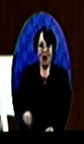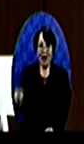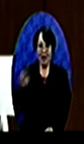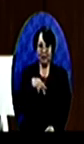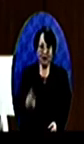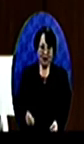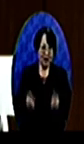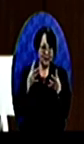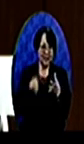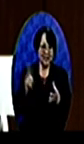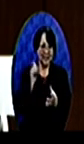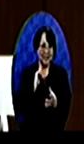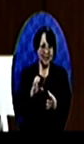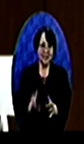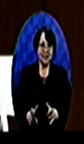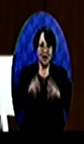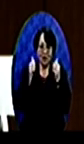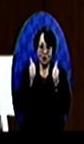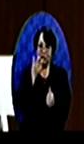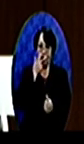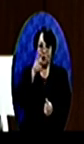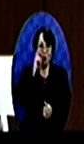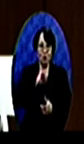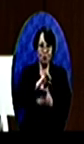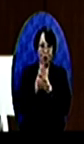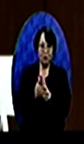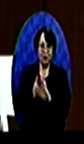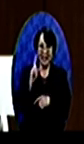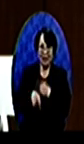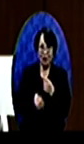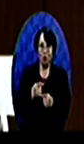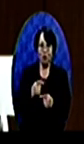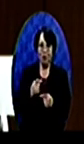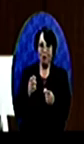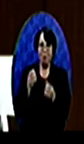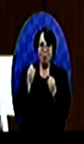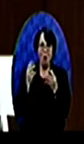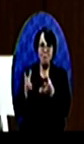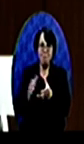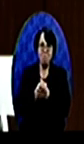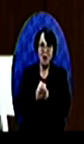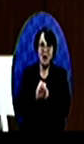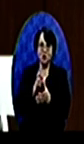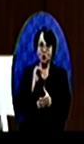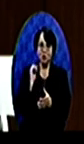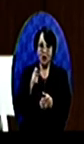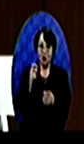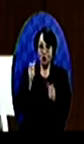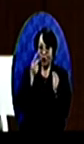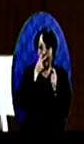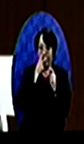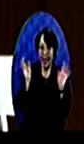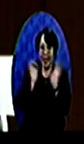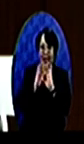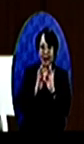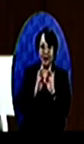байдлыг засаасаа гэж хүссэн. Харамсалтай нь энийг улам бэхжүүлсэн байгаа байхгүй. Нэг хэлбэрийн талаасаа өөрчилж байгаа юм шиг. Чинь